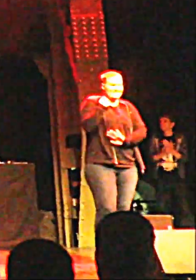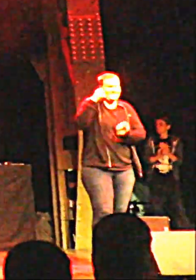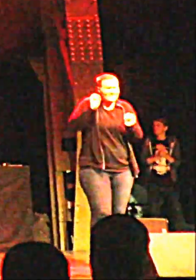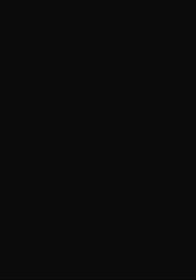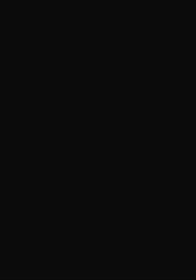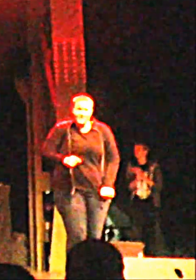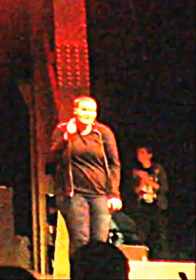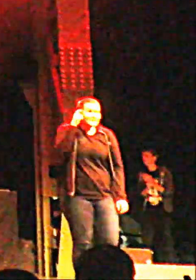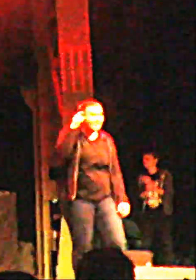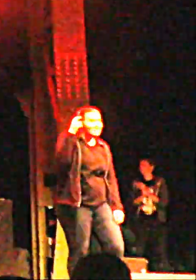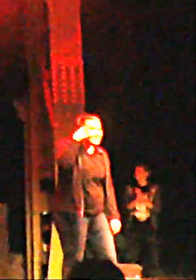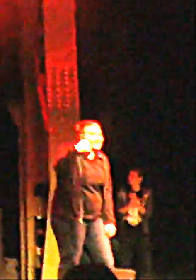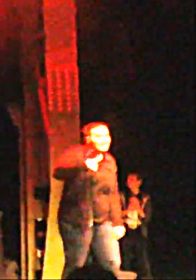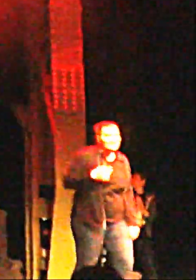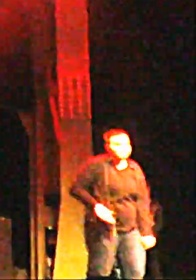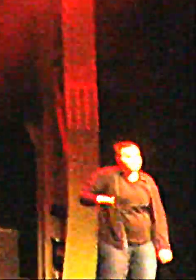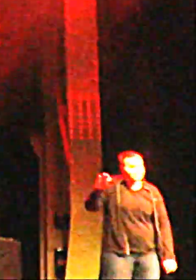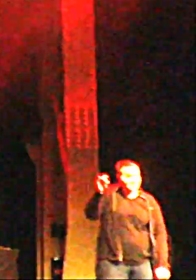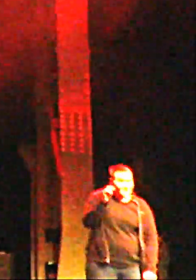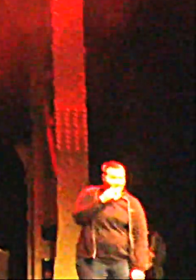vor. Kippe ich's mit dir.